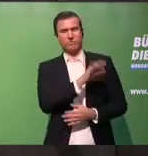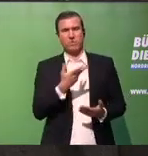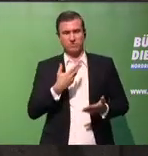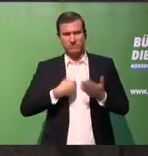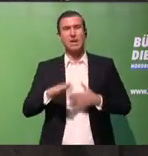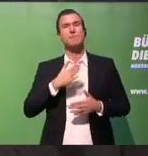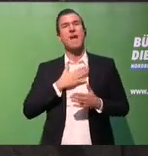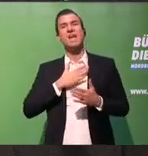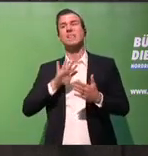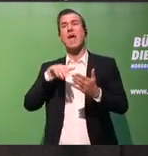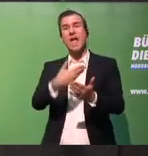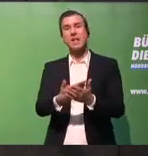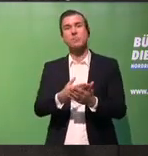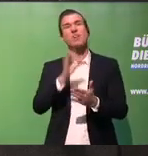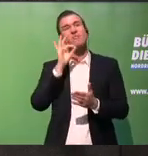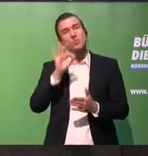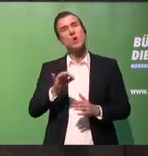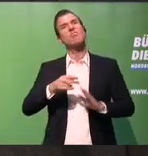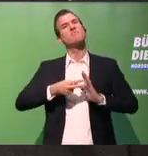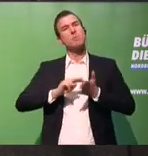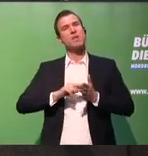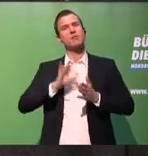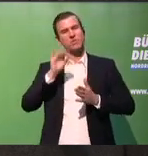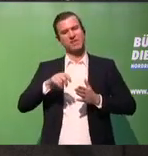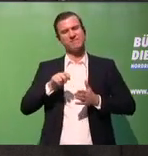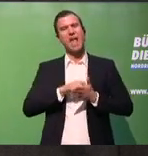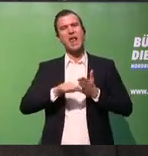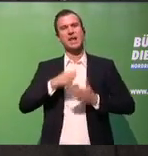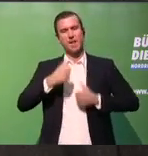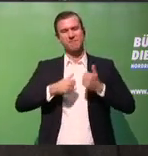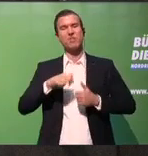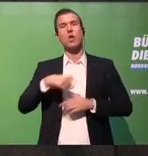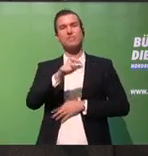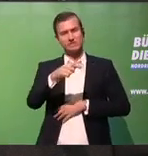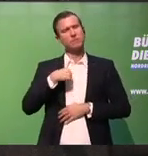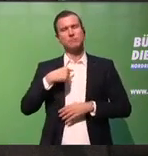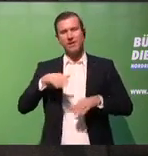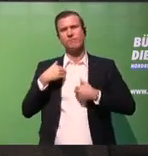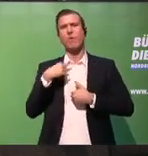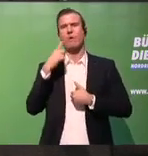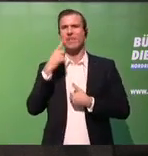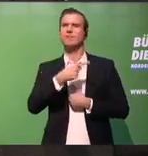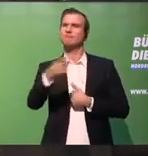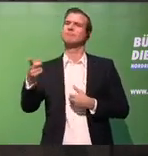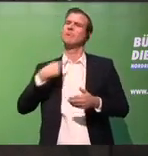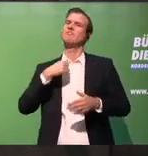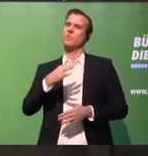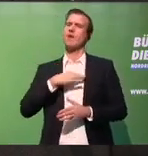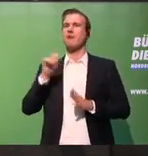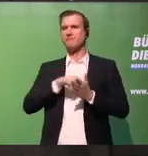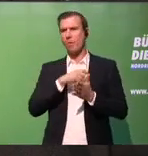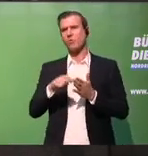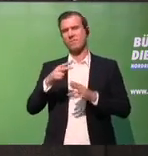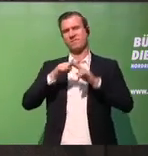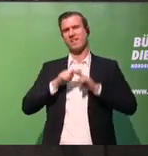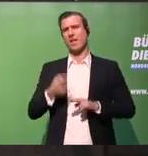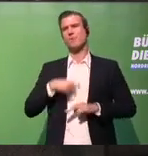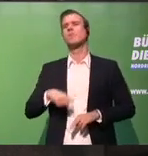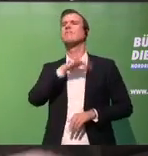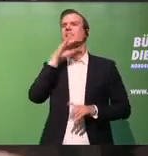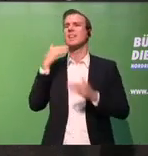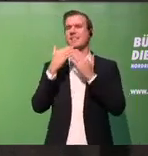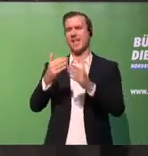mein Angebot an euch für einen gut vorbereiteten Wahlkampf in Nordrhein-Westfalen, ich würde mich freuen, wenn ihr mir durch euer Votum das Vertrauen schenkt.